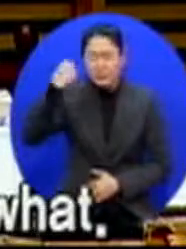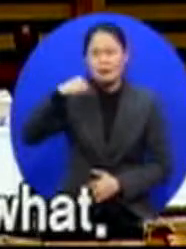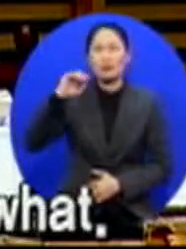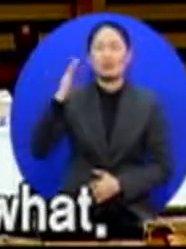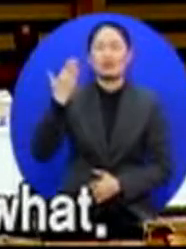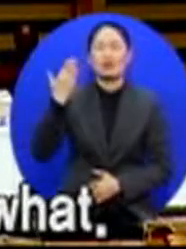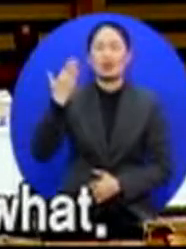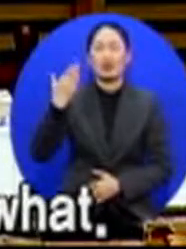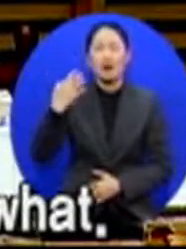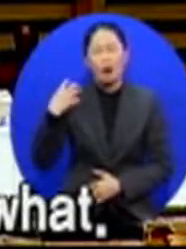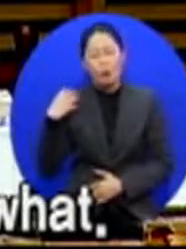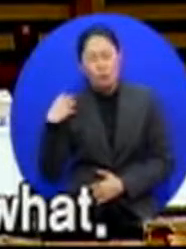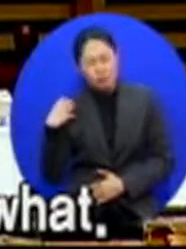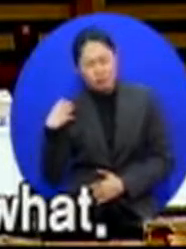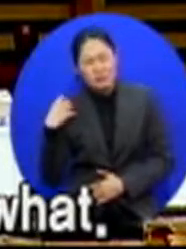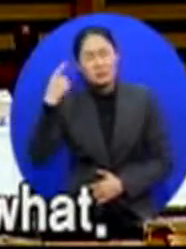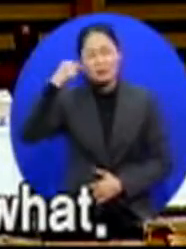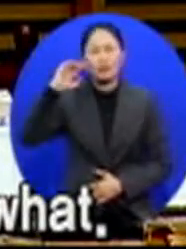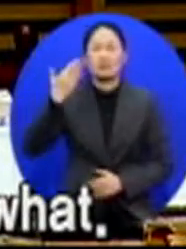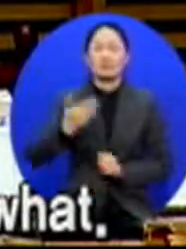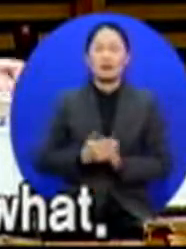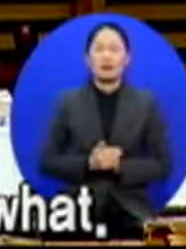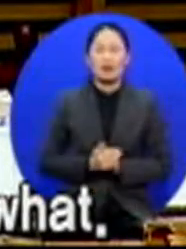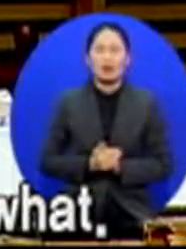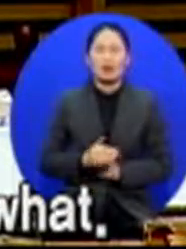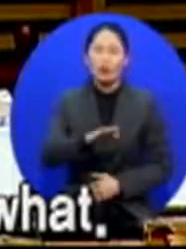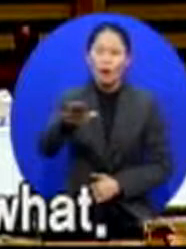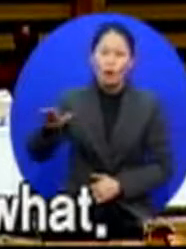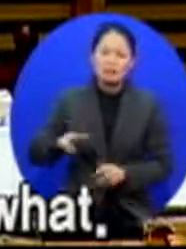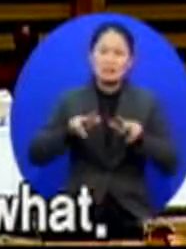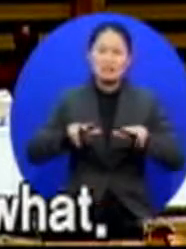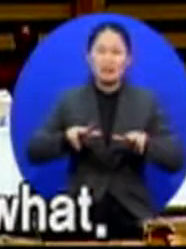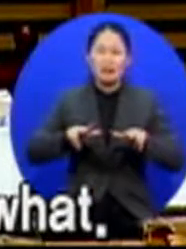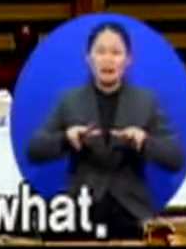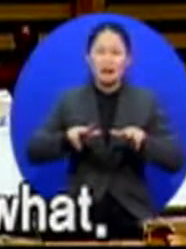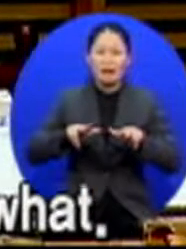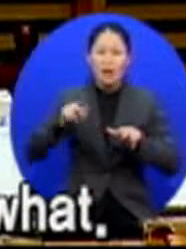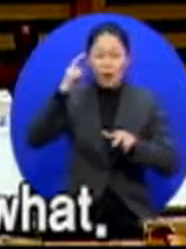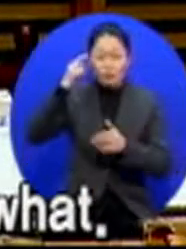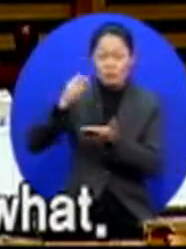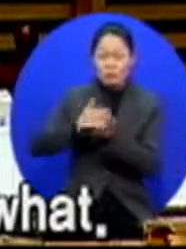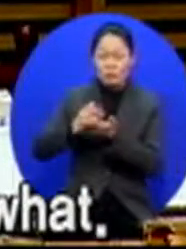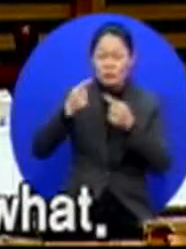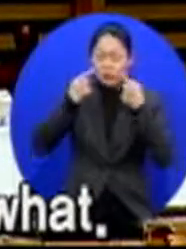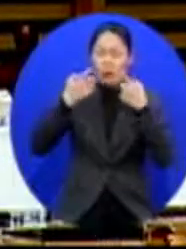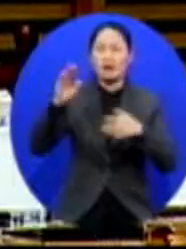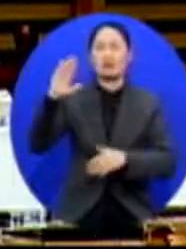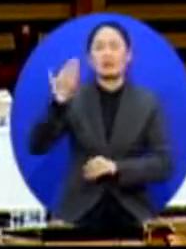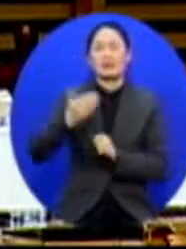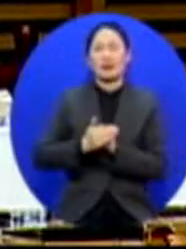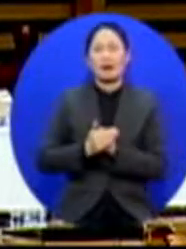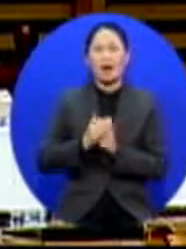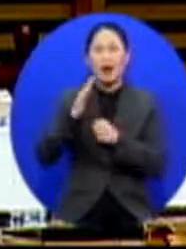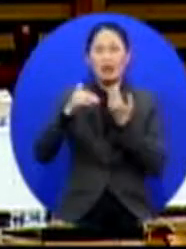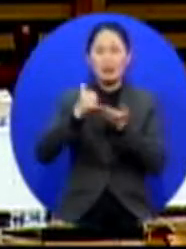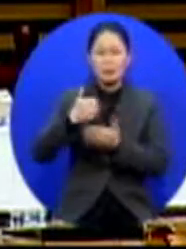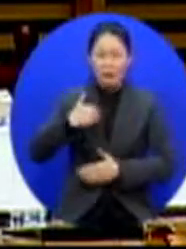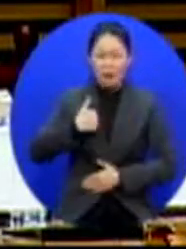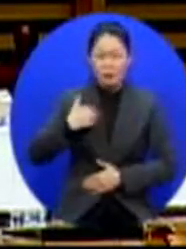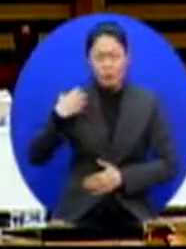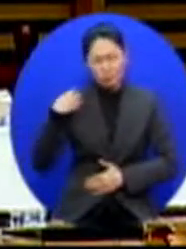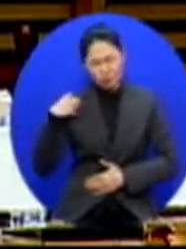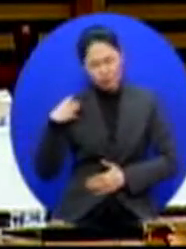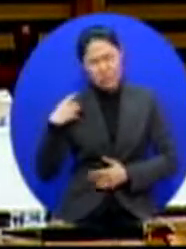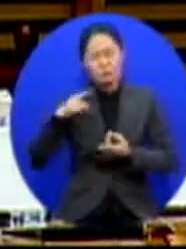부담스럽게 여겨 지는 겁니다 여러분 이제 분별을 정확하게 하셔야 됩니다 하나님이 나를 부담스럽게